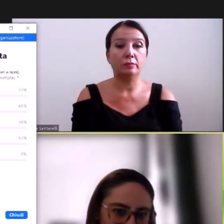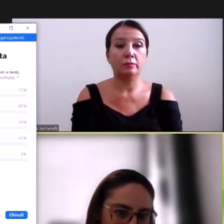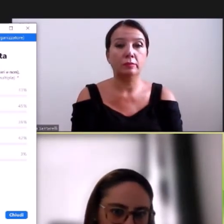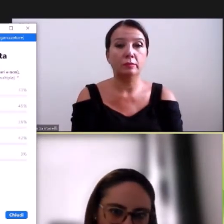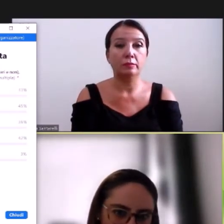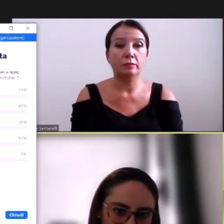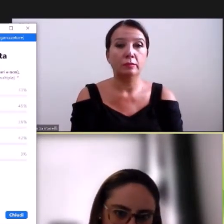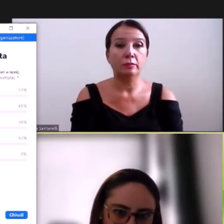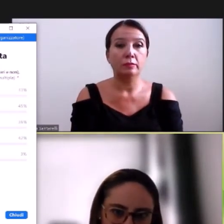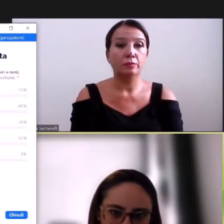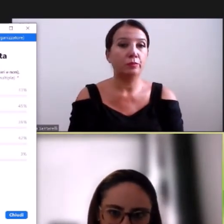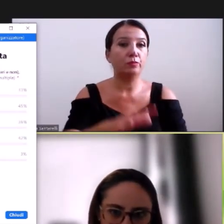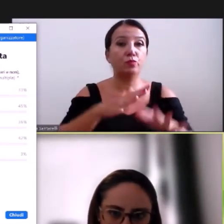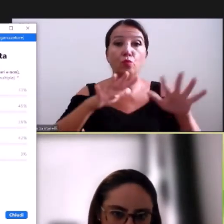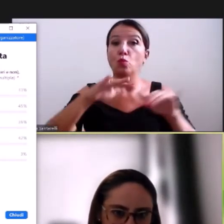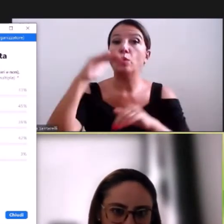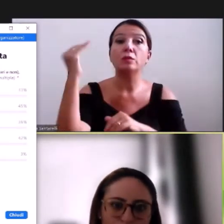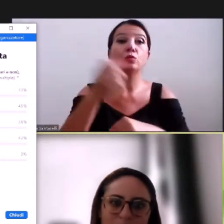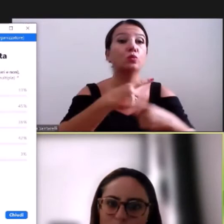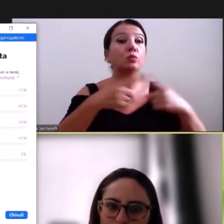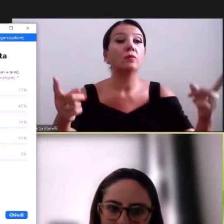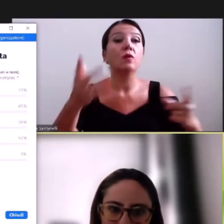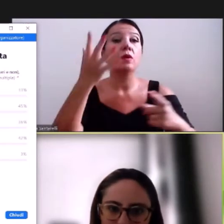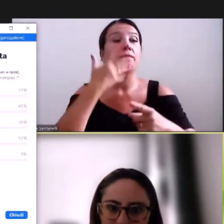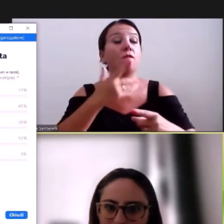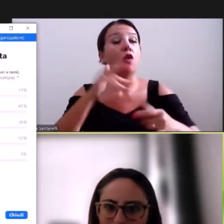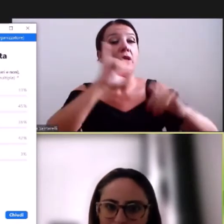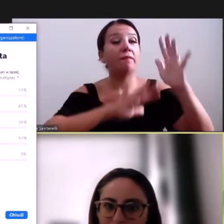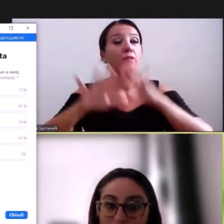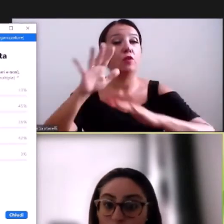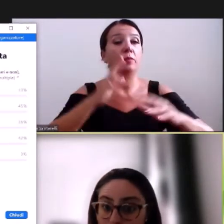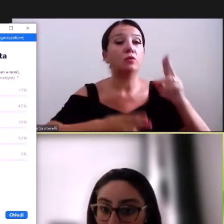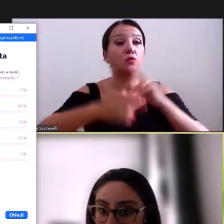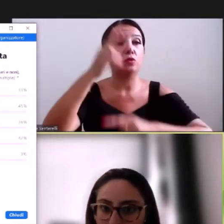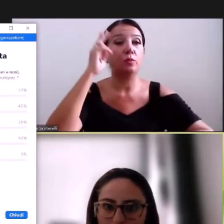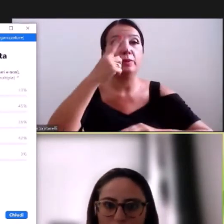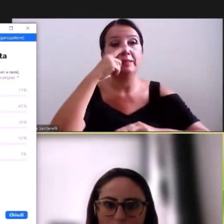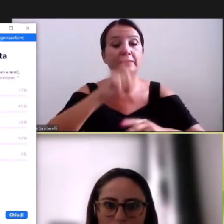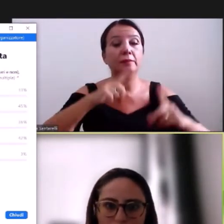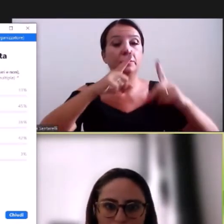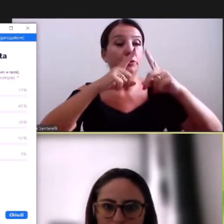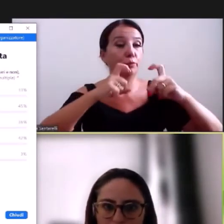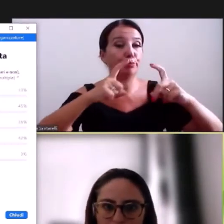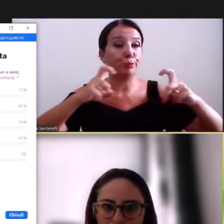a quasi tutti voi, insomma, piacerebbe ricevere informazioni di vario tipo